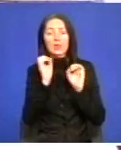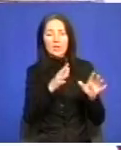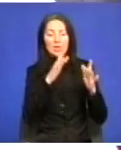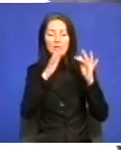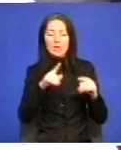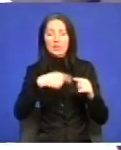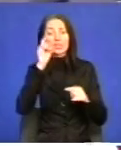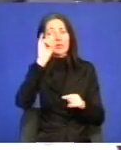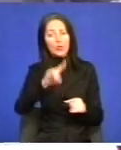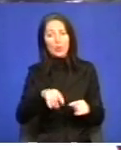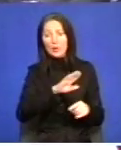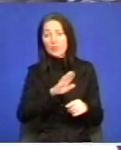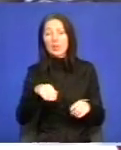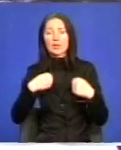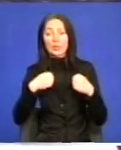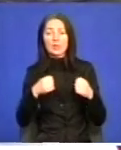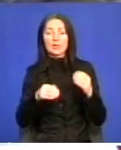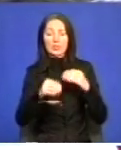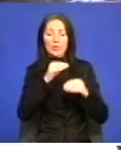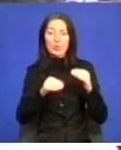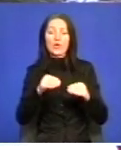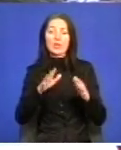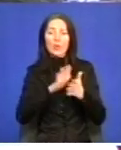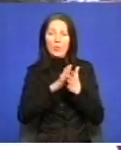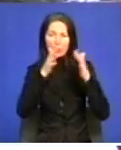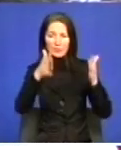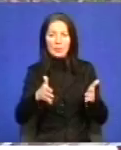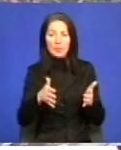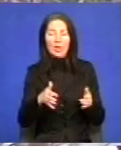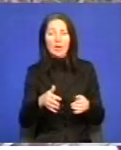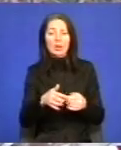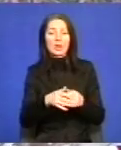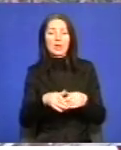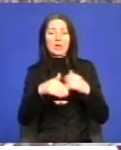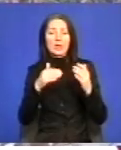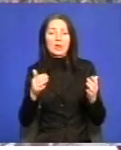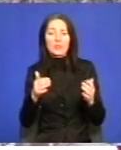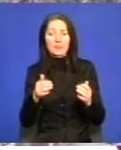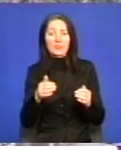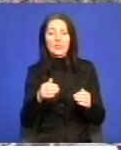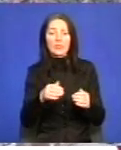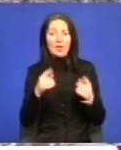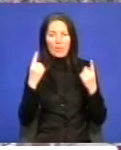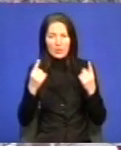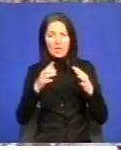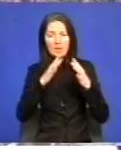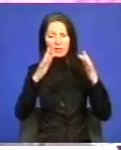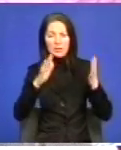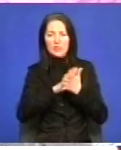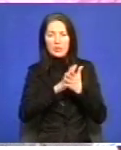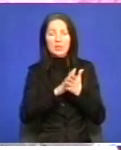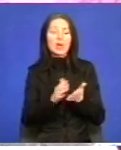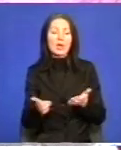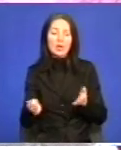вікно і не намагатися спакувати їх до контейнера. Великогабаритні відходи складають коло контейнерів. Таке сміття збирають двічі